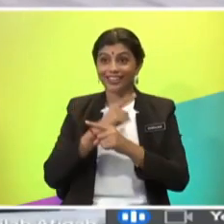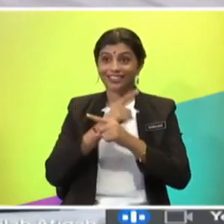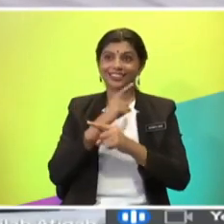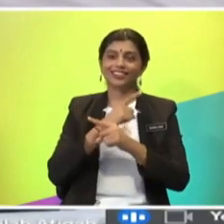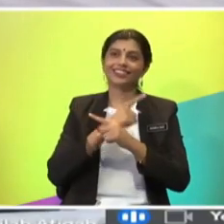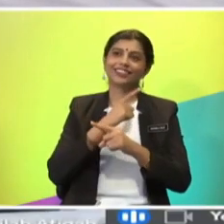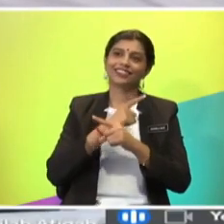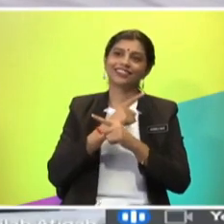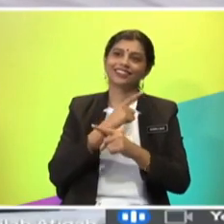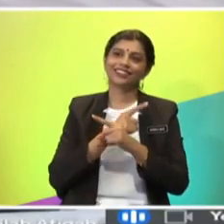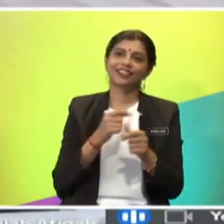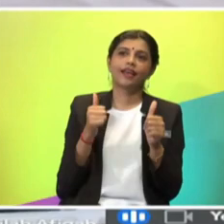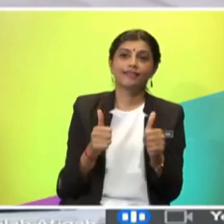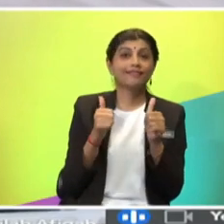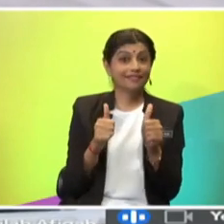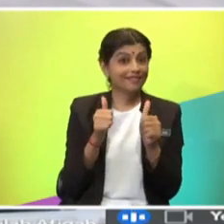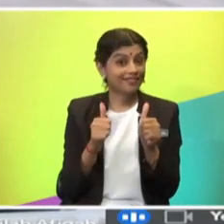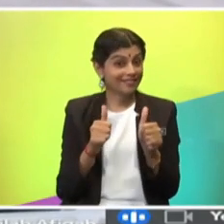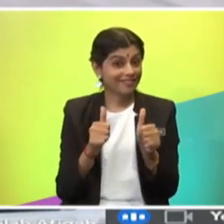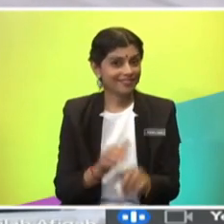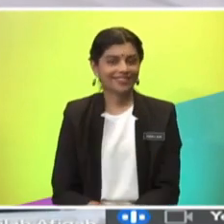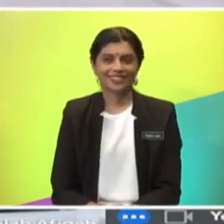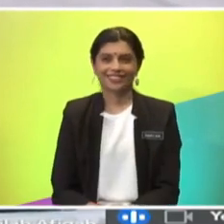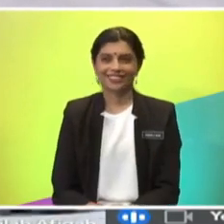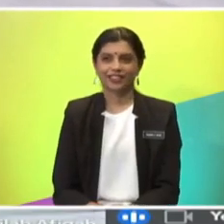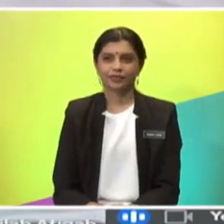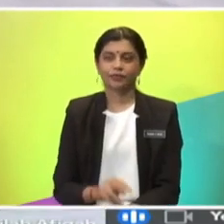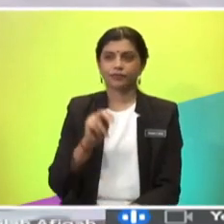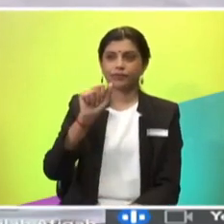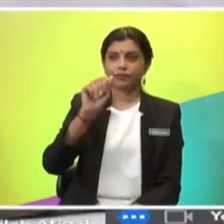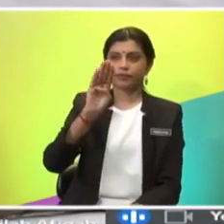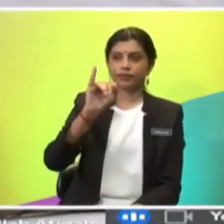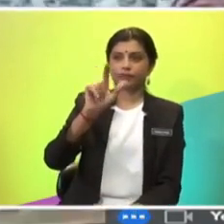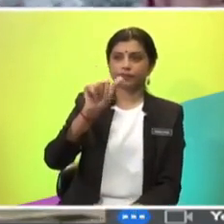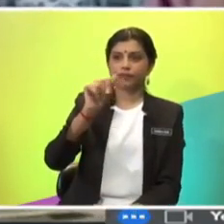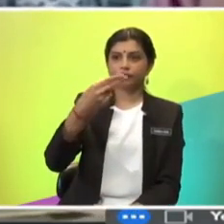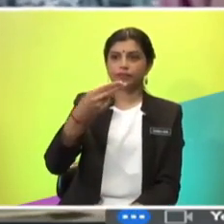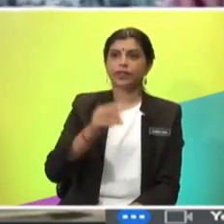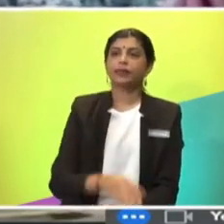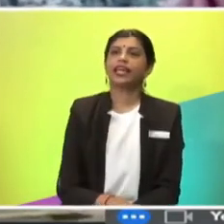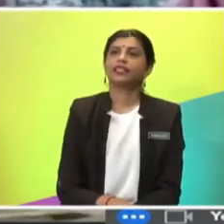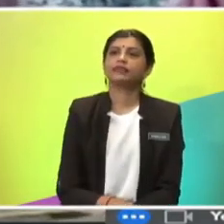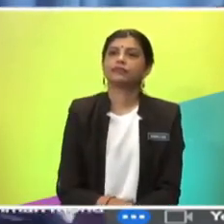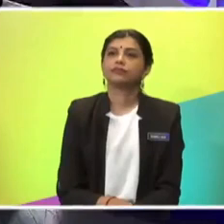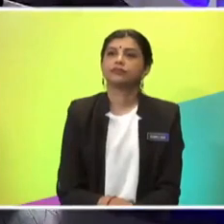RM5,200. Oh, RM5,200. Okey, betul. Betul. Okey, seterusnya Nabila. Okey.